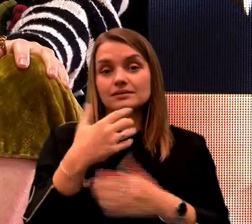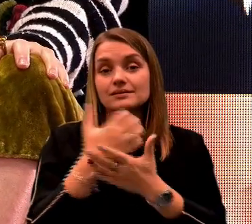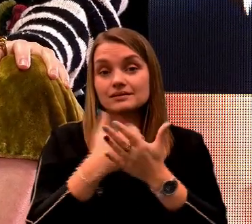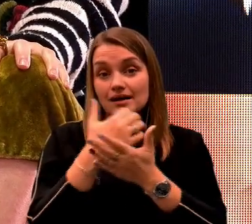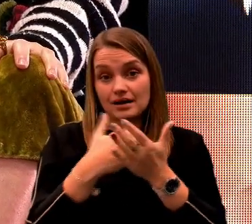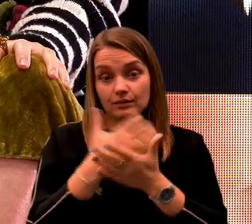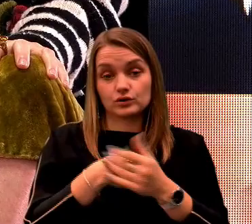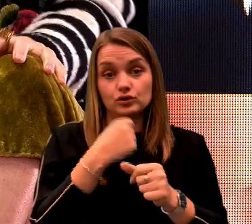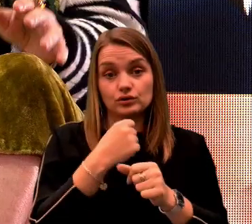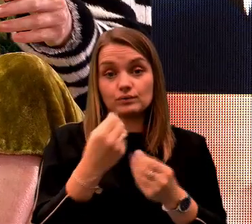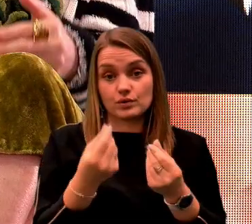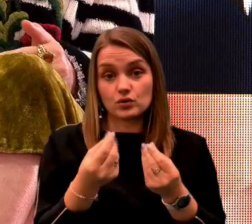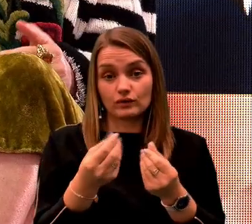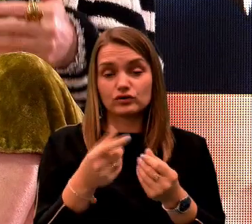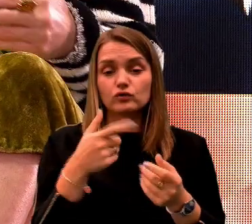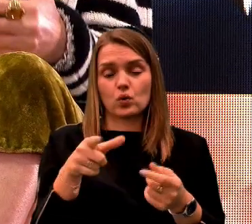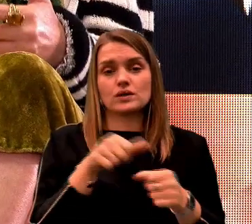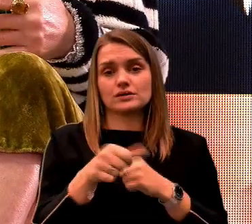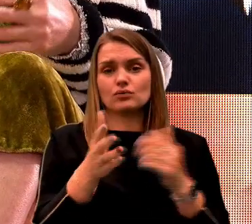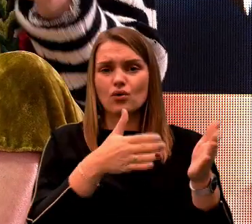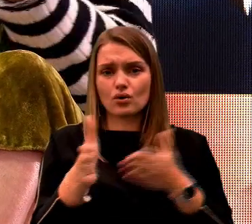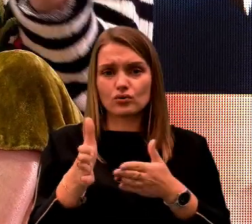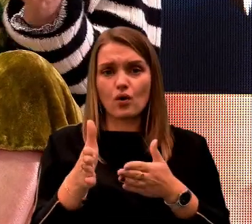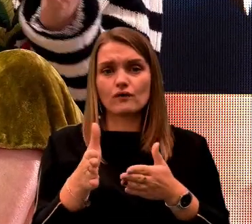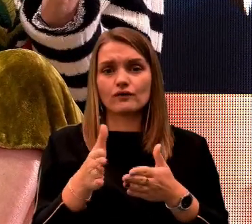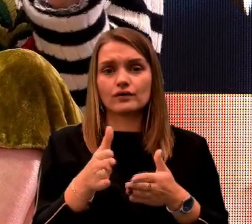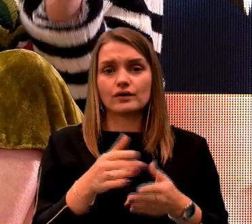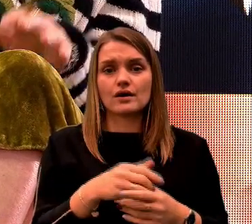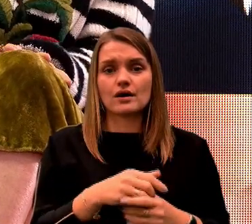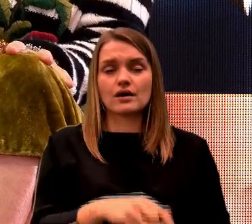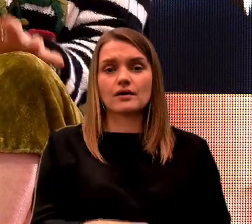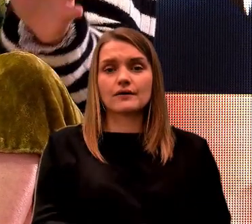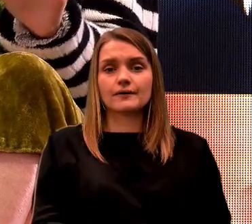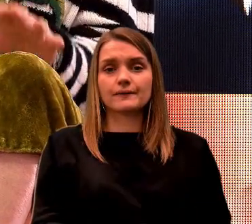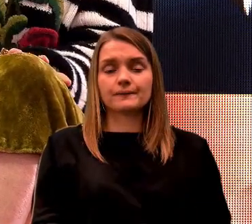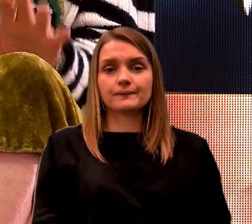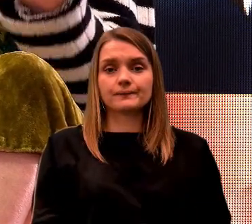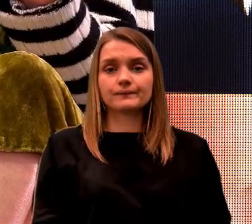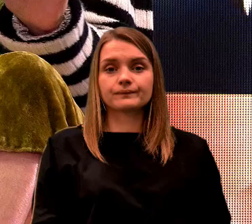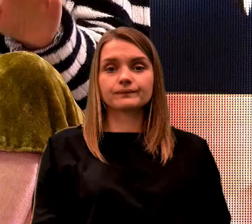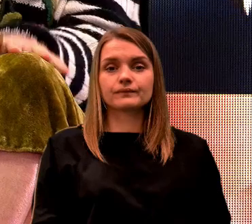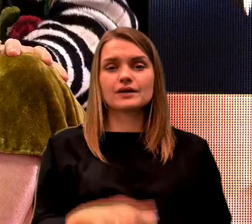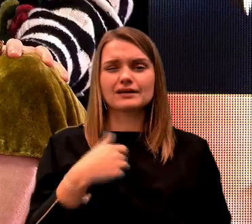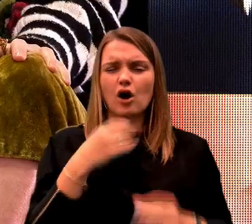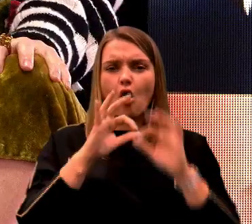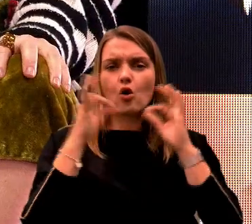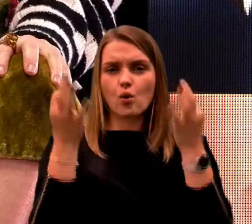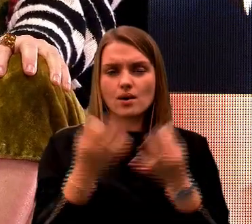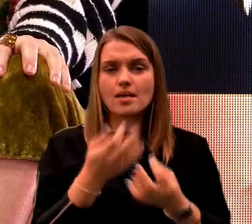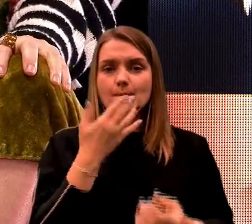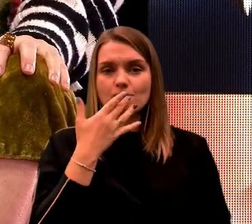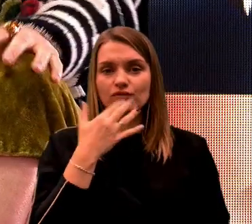i wyłącznie wtedy jesteśmy gotowi, wydaje mi się to, ale ja tu snuję takie teorie, prawda, uogólniam. No to z mojego punktu